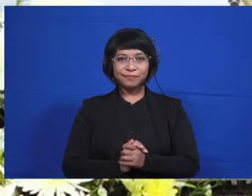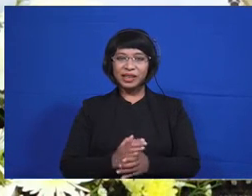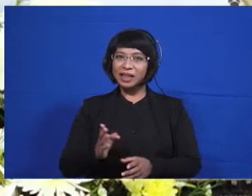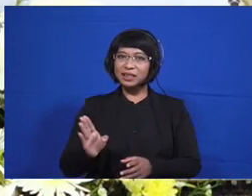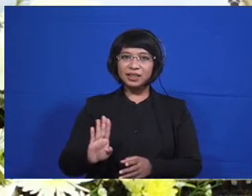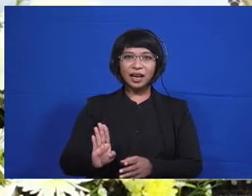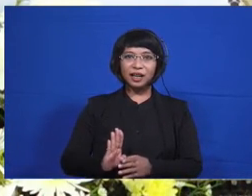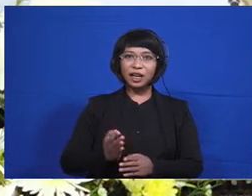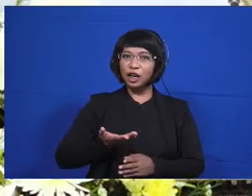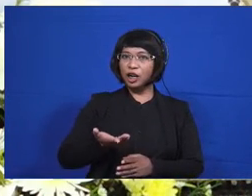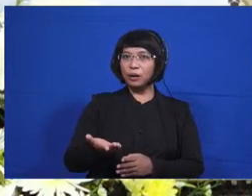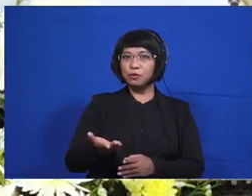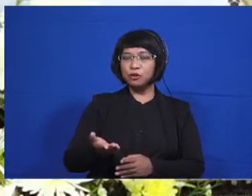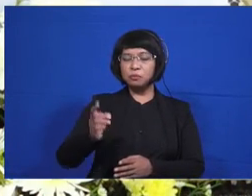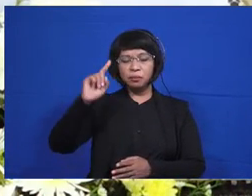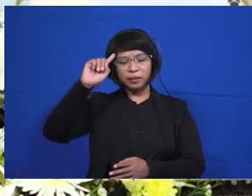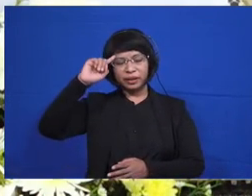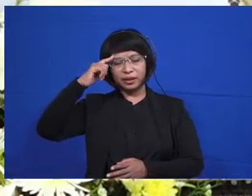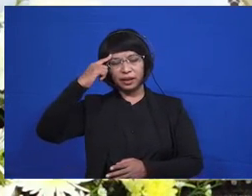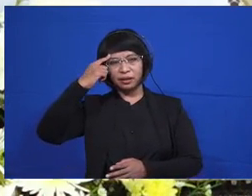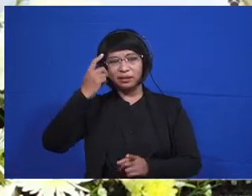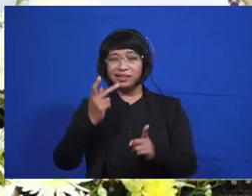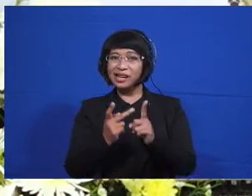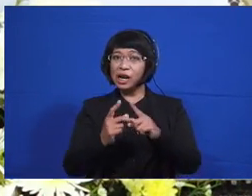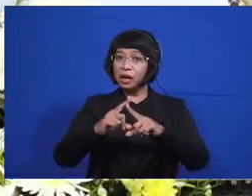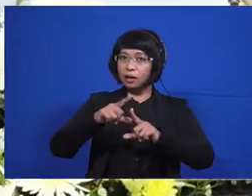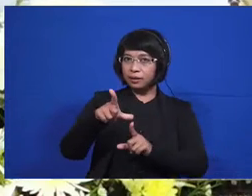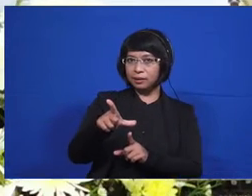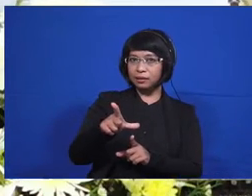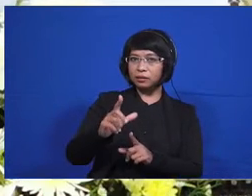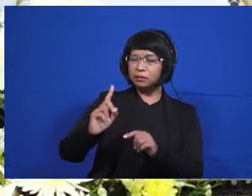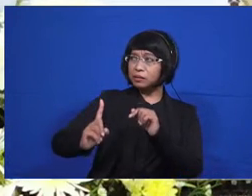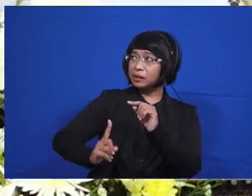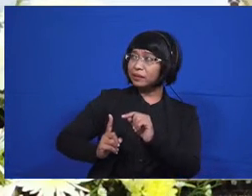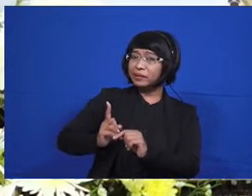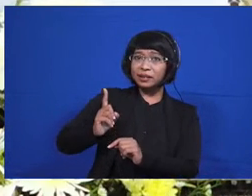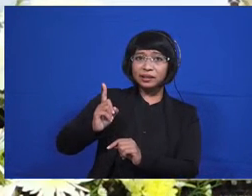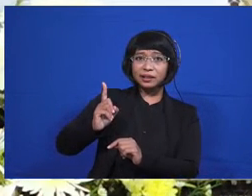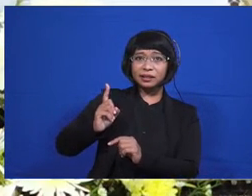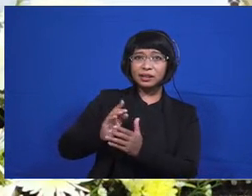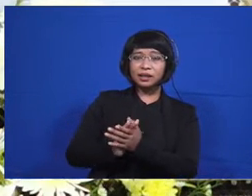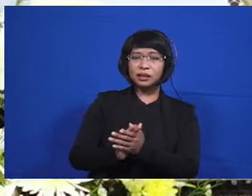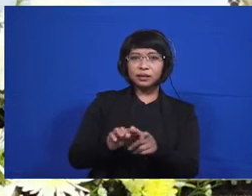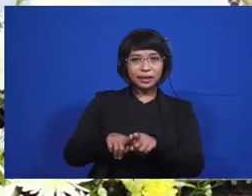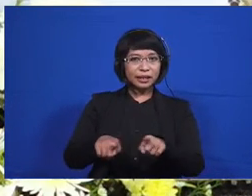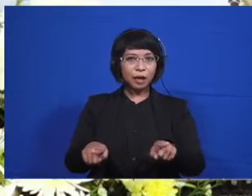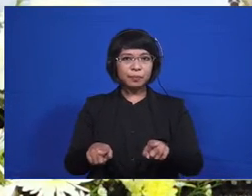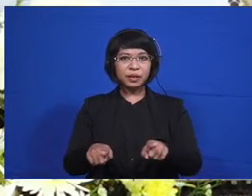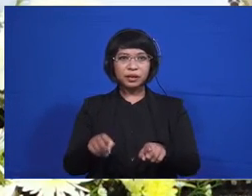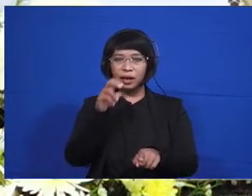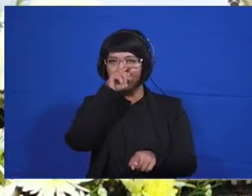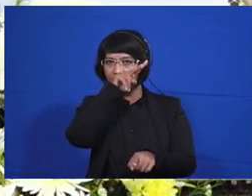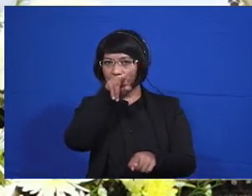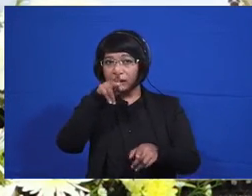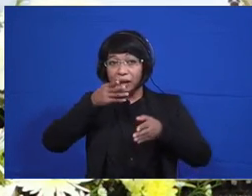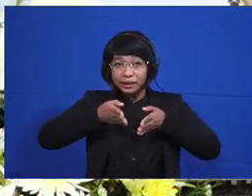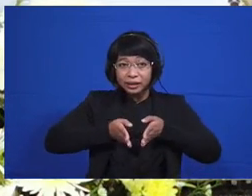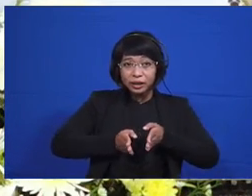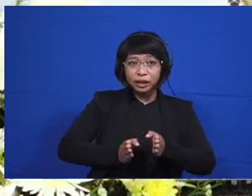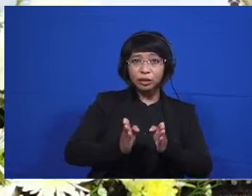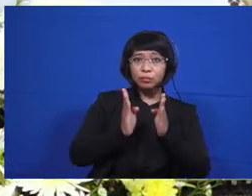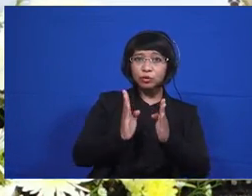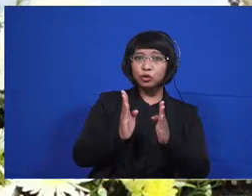Janganlah kamu memikirkan perkara-perkara yang tinggi, tetapi arahkanlah dirimu